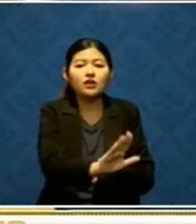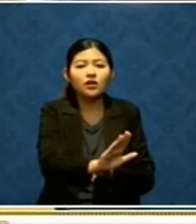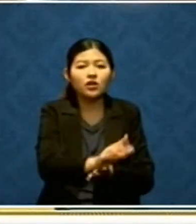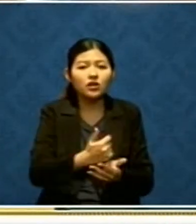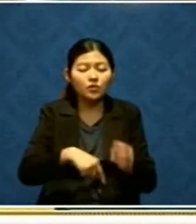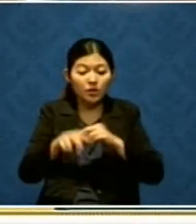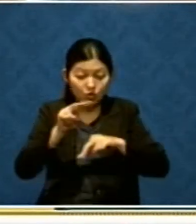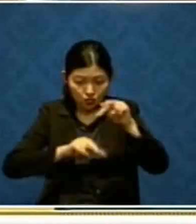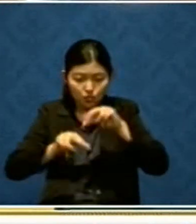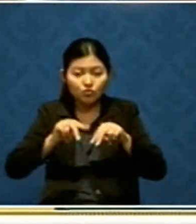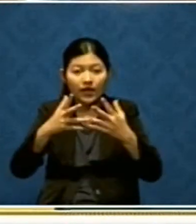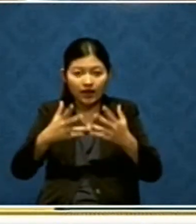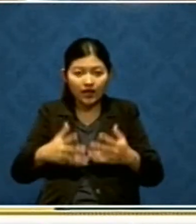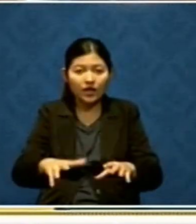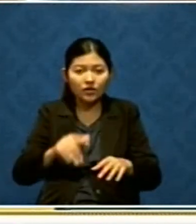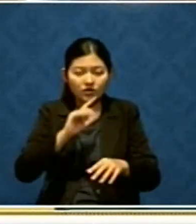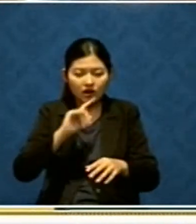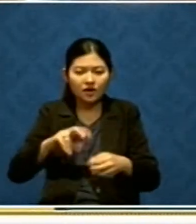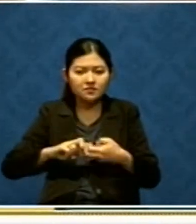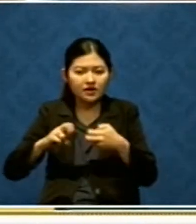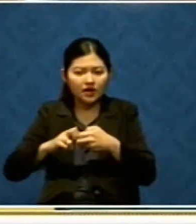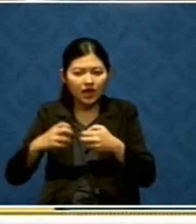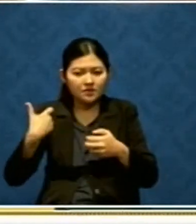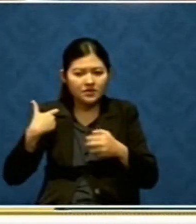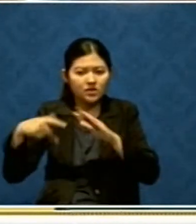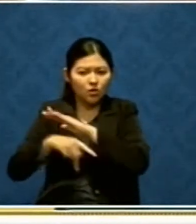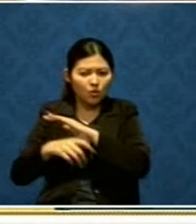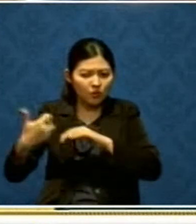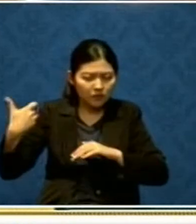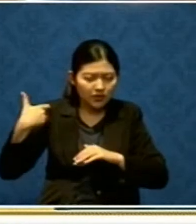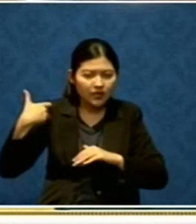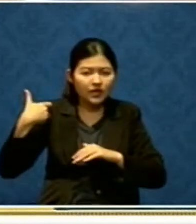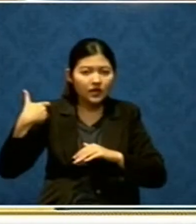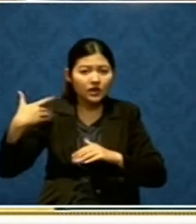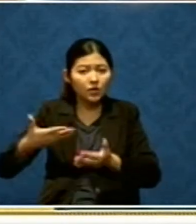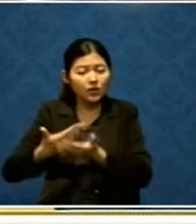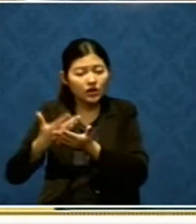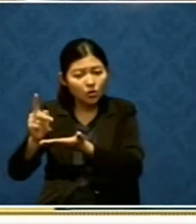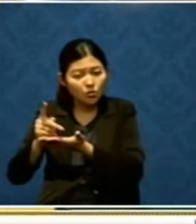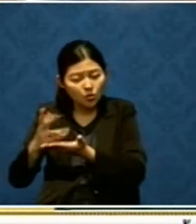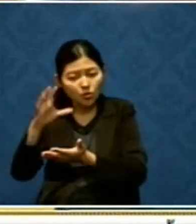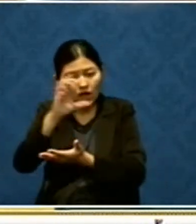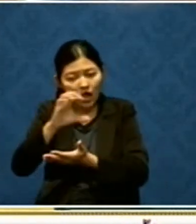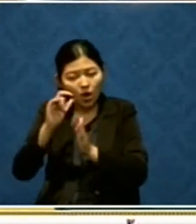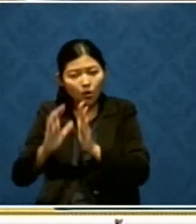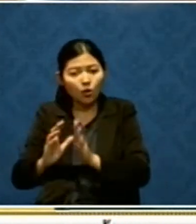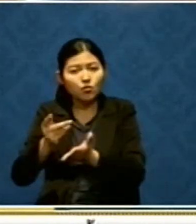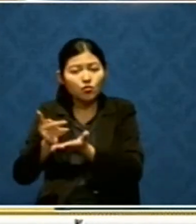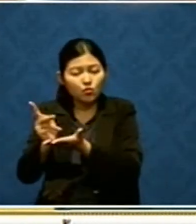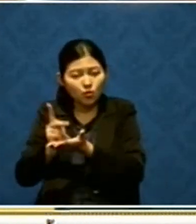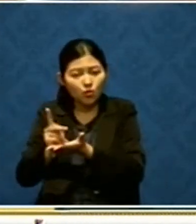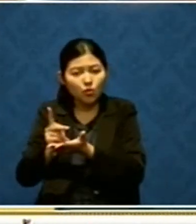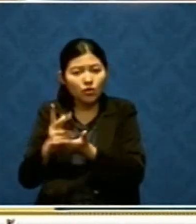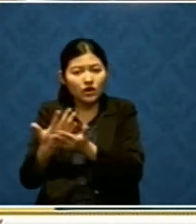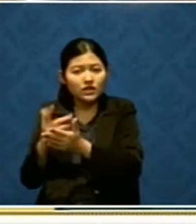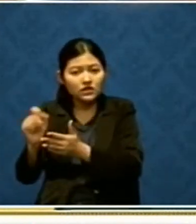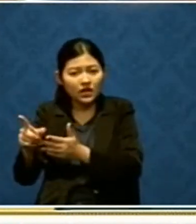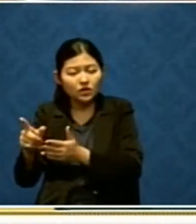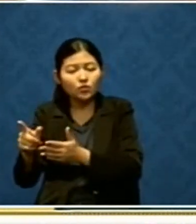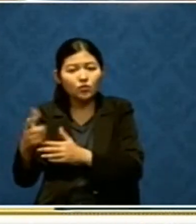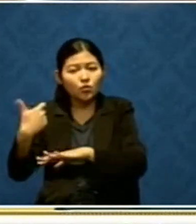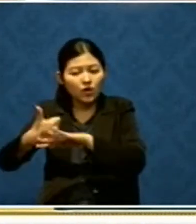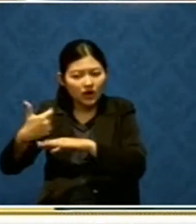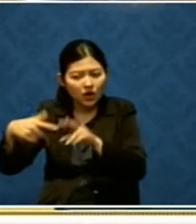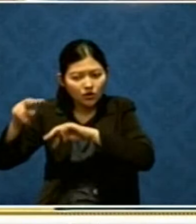งไปสอดส่องดูแลว่าถ้ามันเกิดความไม่ชอบมาพากลในการกู้หรือหาผู้รับจ้างกู้เนี่ยผู้จัดการกู้